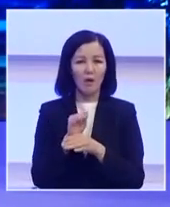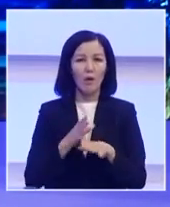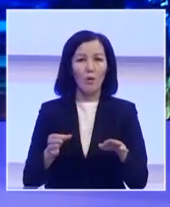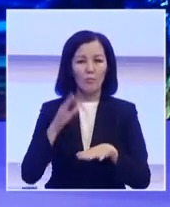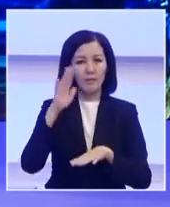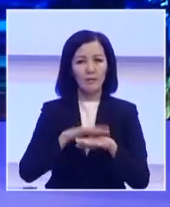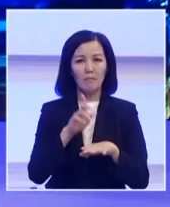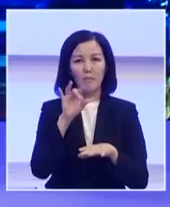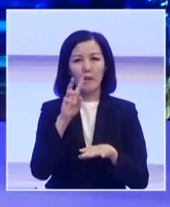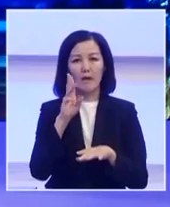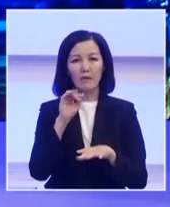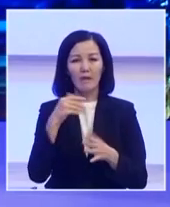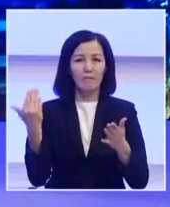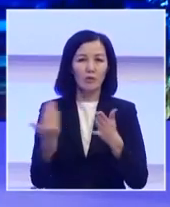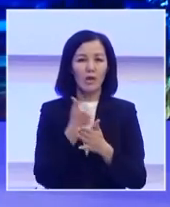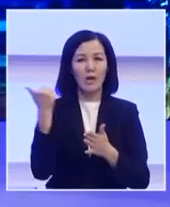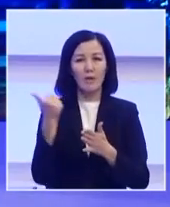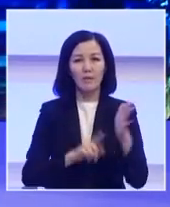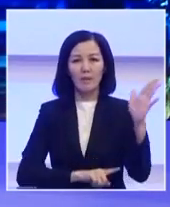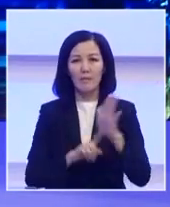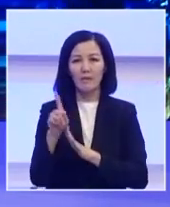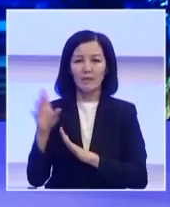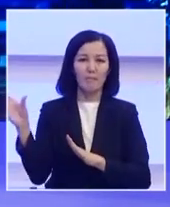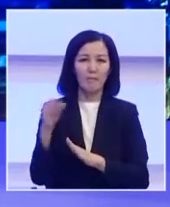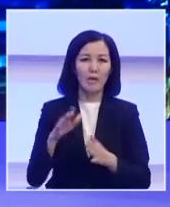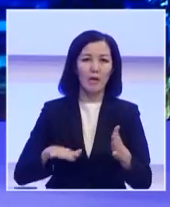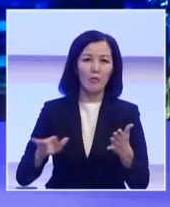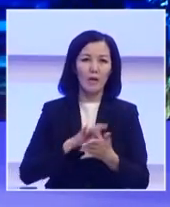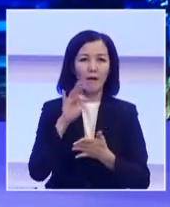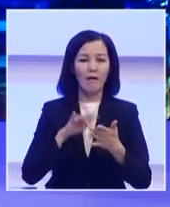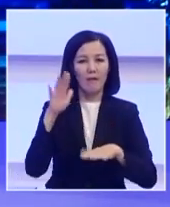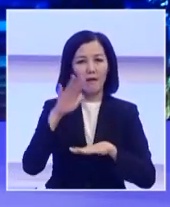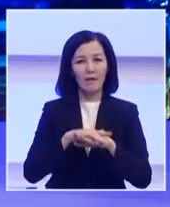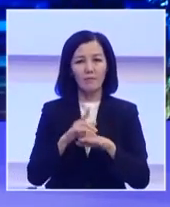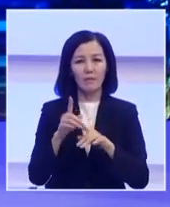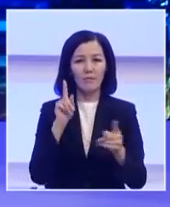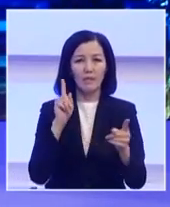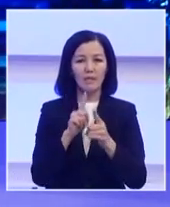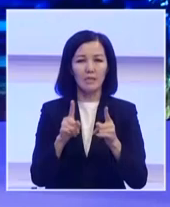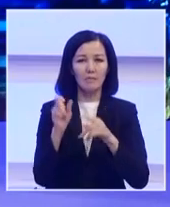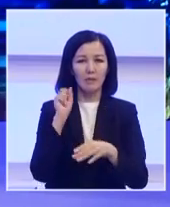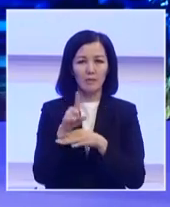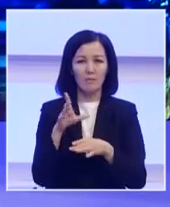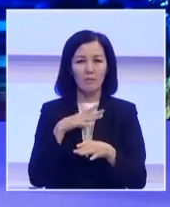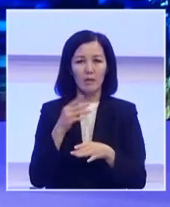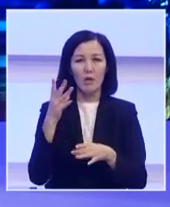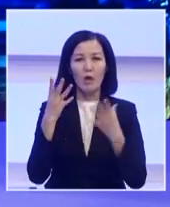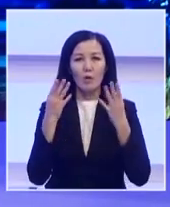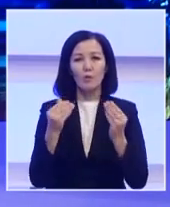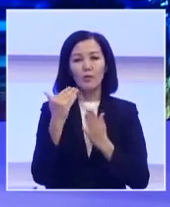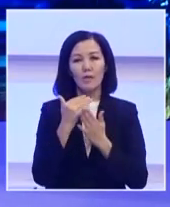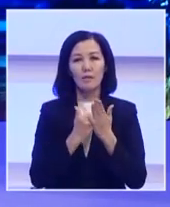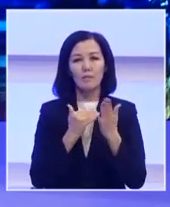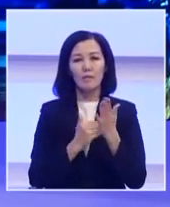қалды. Амандығы Баталов жаңа апта басында барлық аудан қала әкімдерін жиып бірқатар тапсырма берді. Күн тәртібіндегі